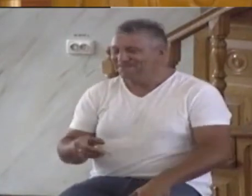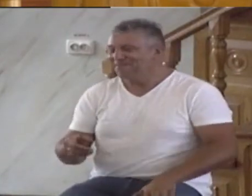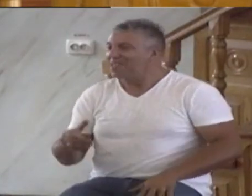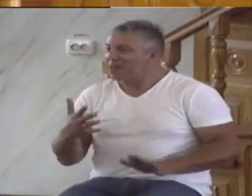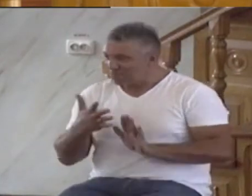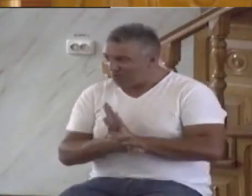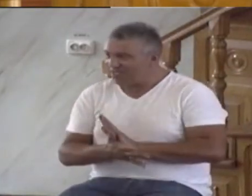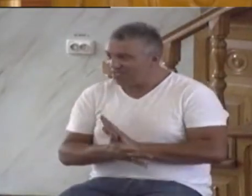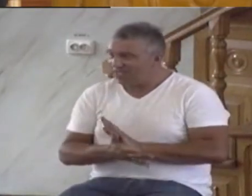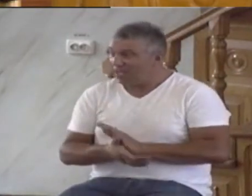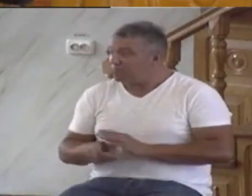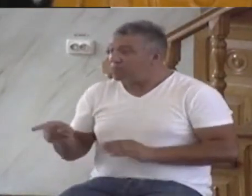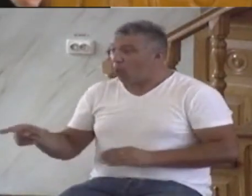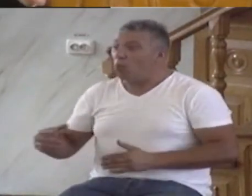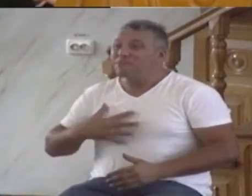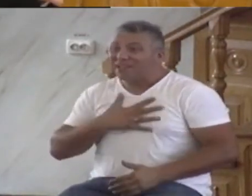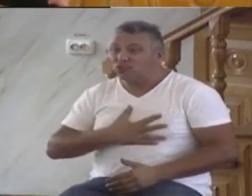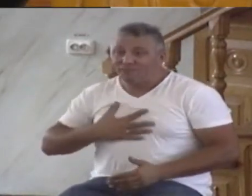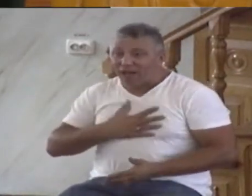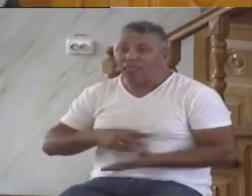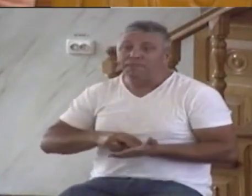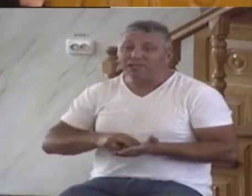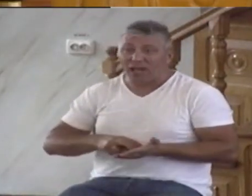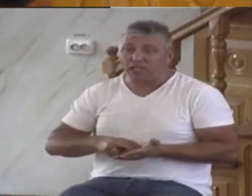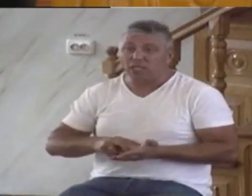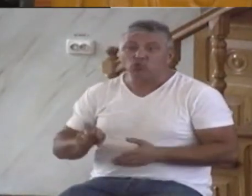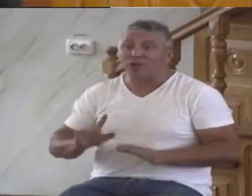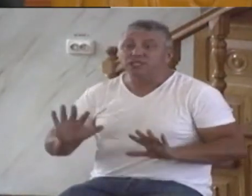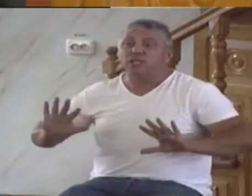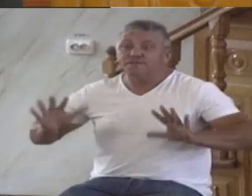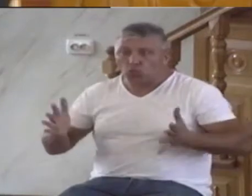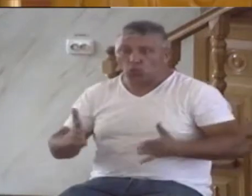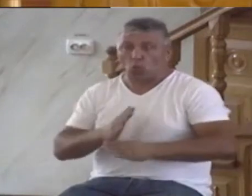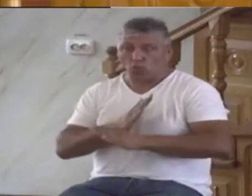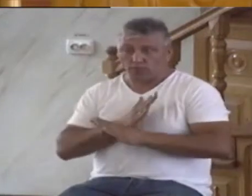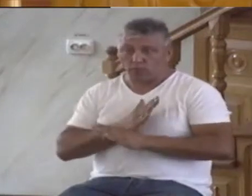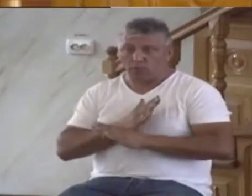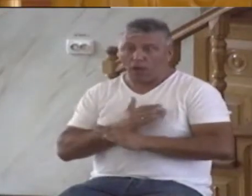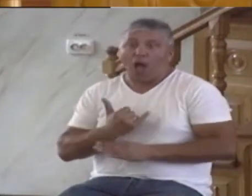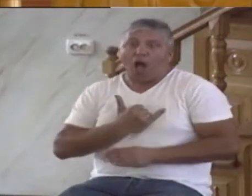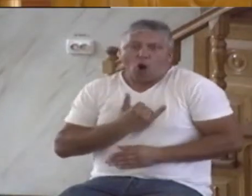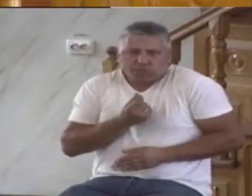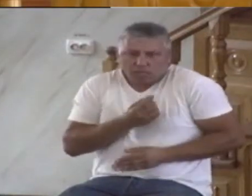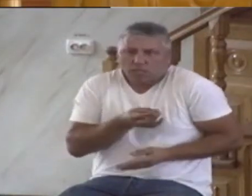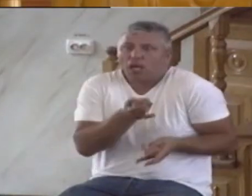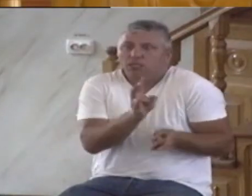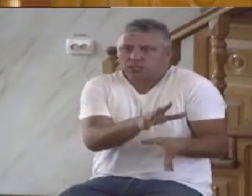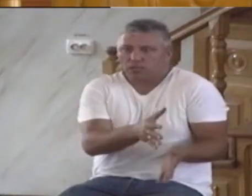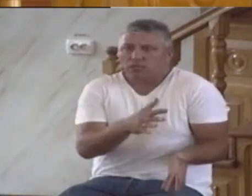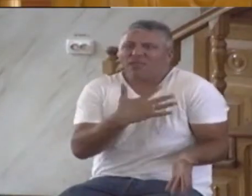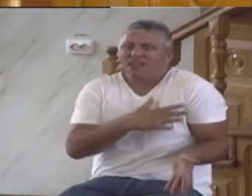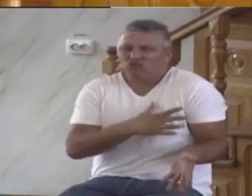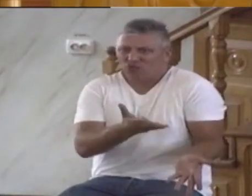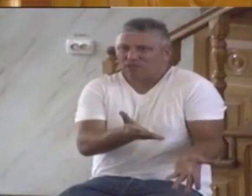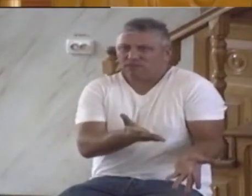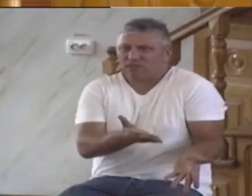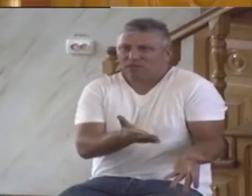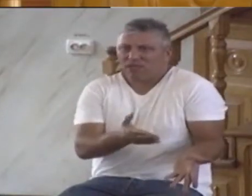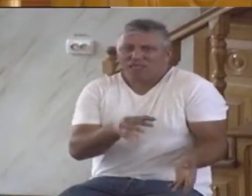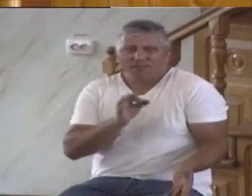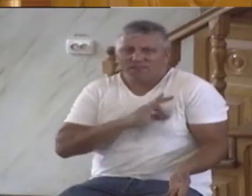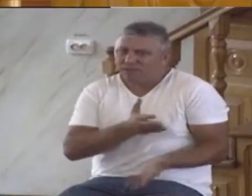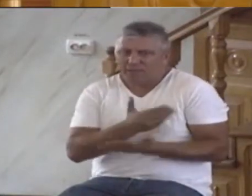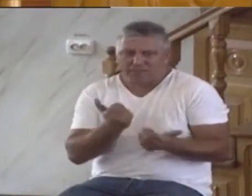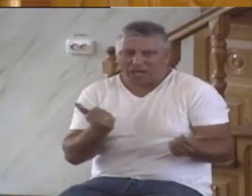людей, и наша церковь росла, таким образом пожинали уже здесь какие-то плоды. И мы говорим,